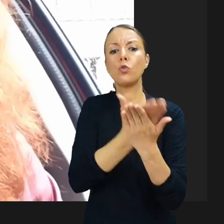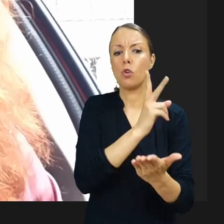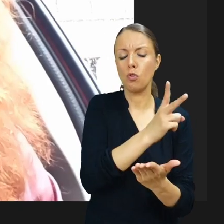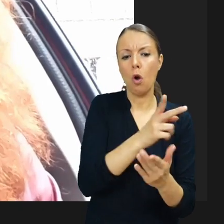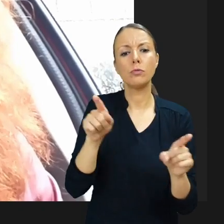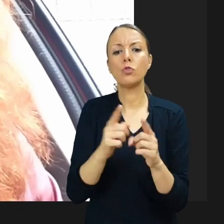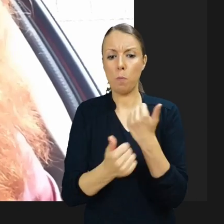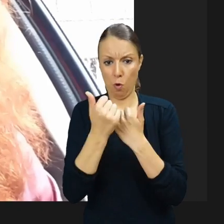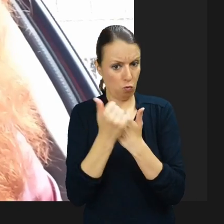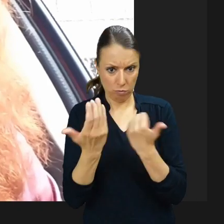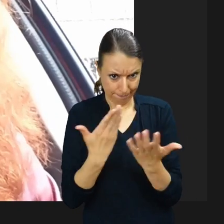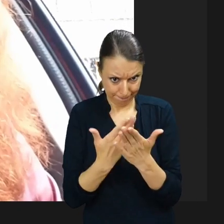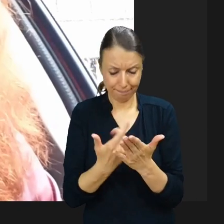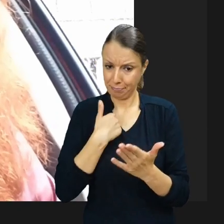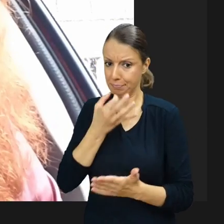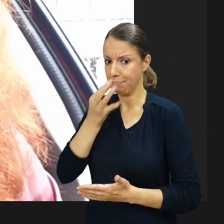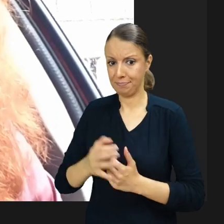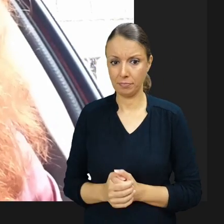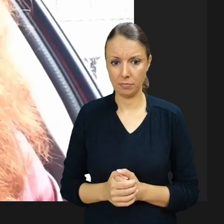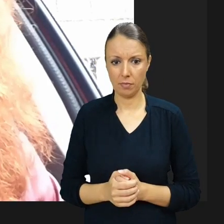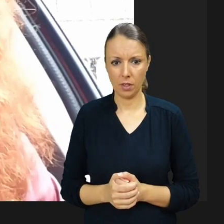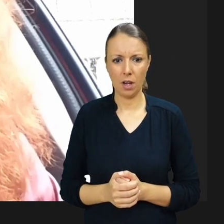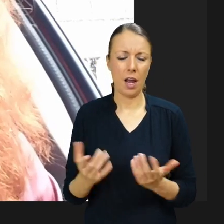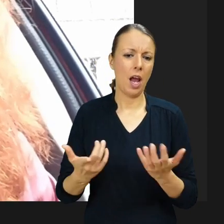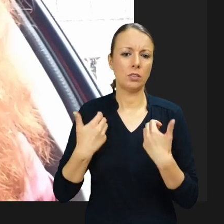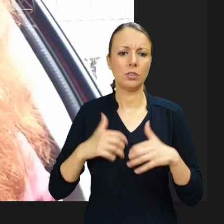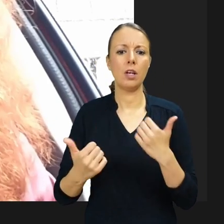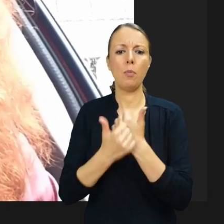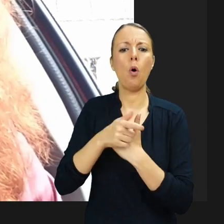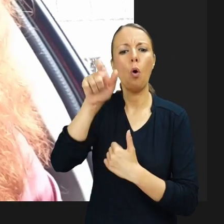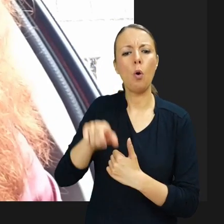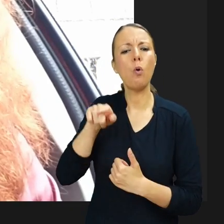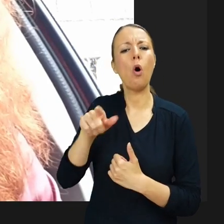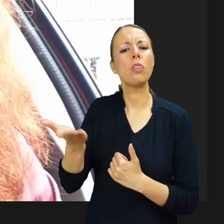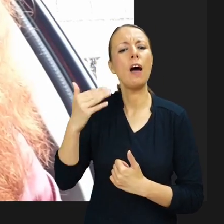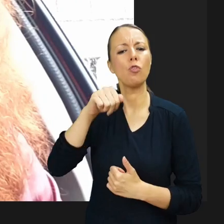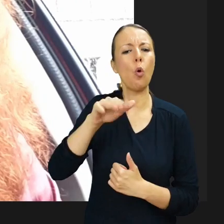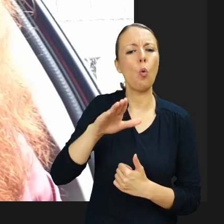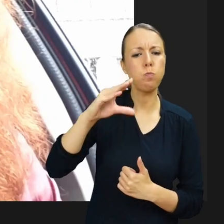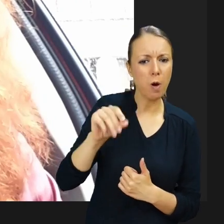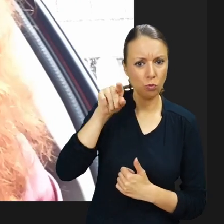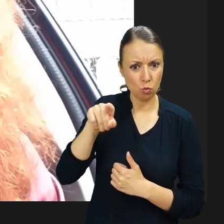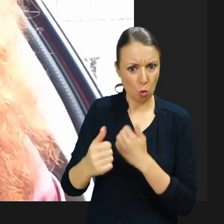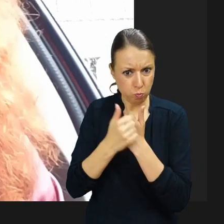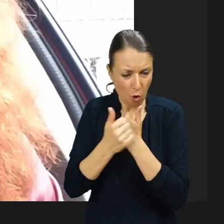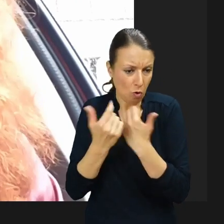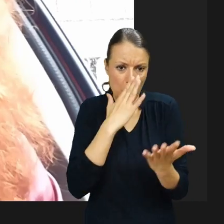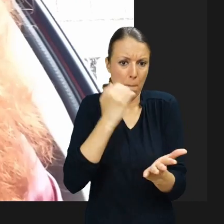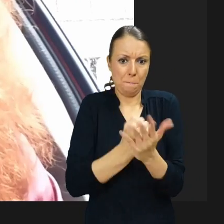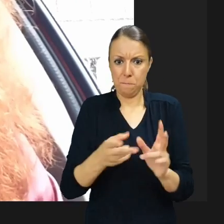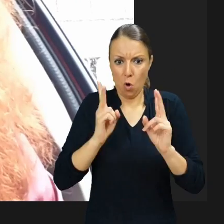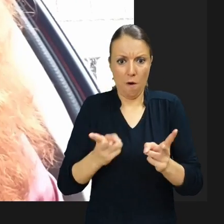że ma agenturalną przeszłość, prawda? No ale on oficjalnie absolutnie tego nie potwierdza,